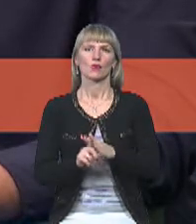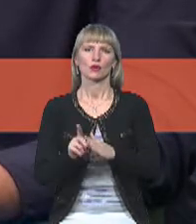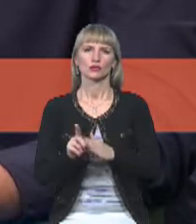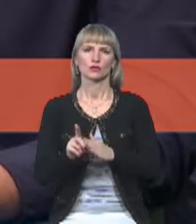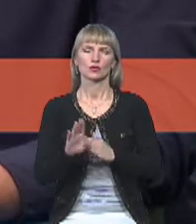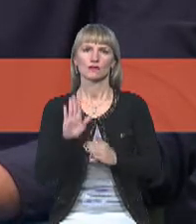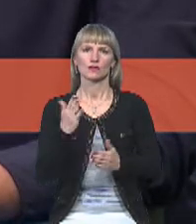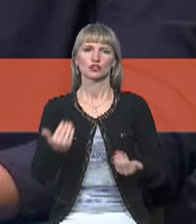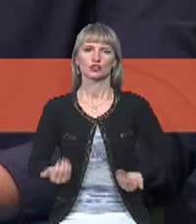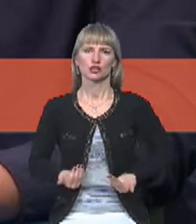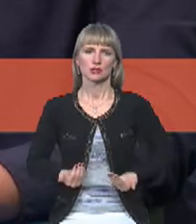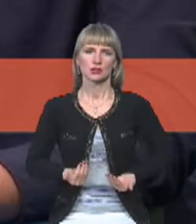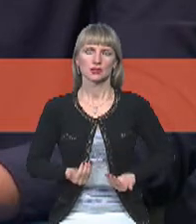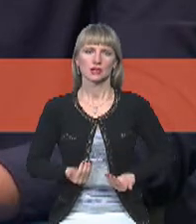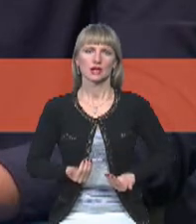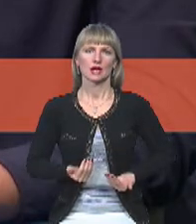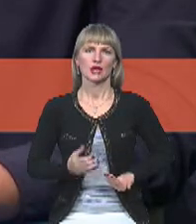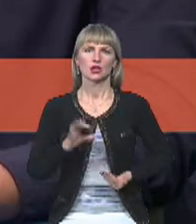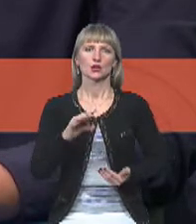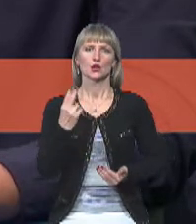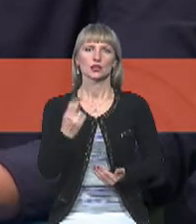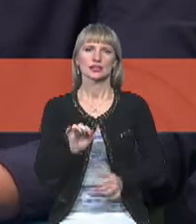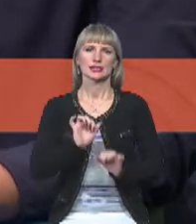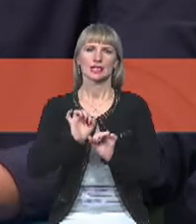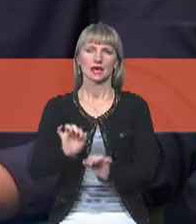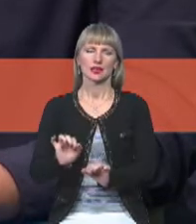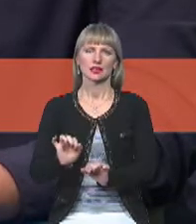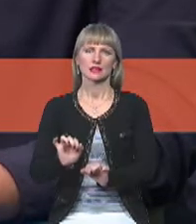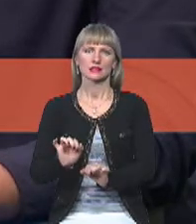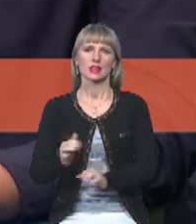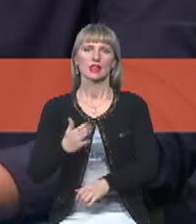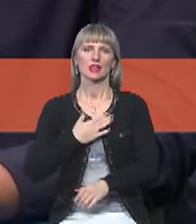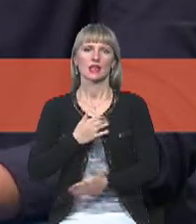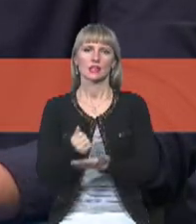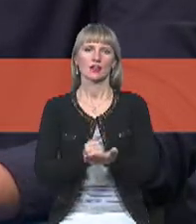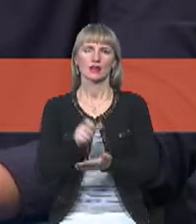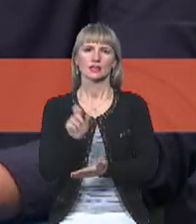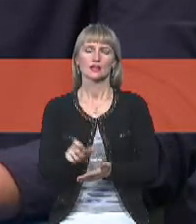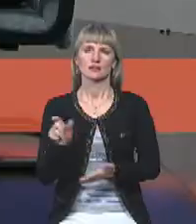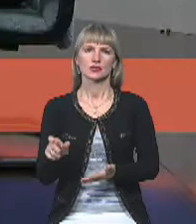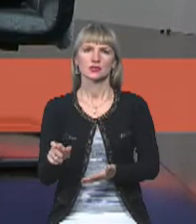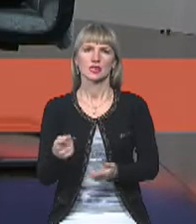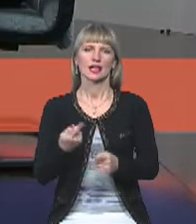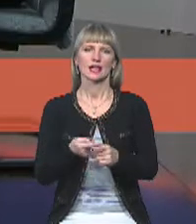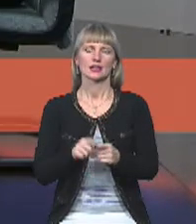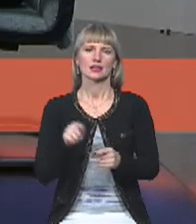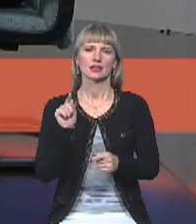впроваджувати в життя саме соціальний захист наших резервістів. Резервісти – це